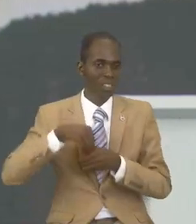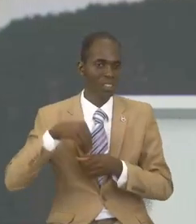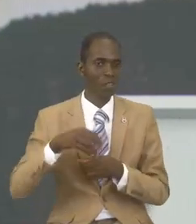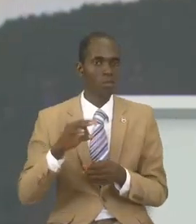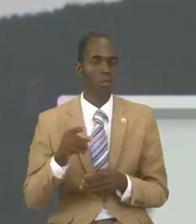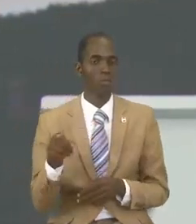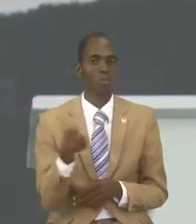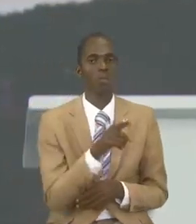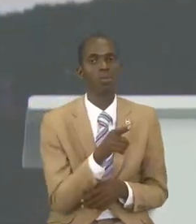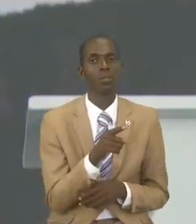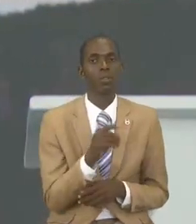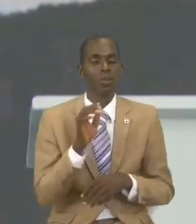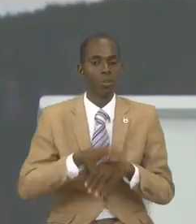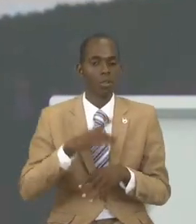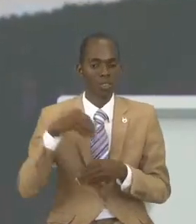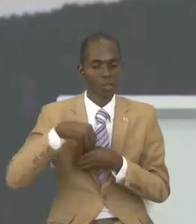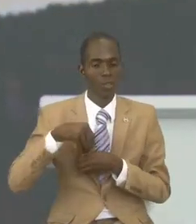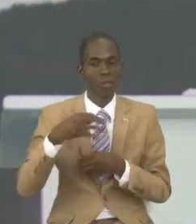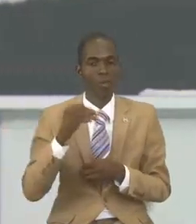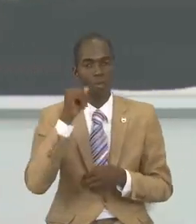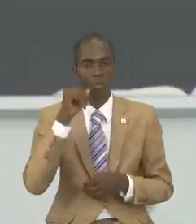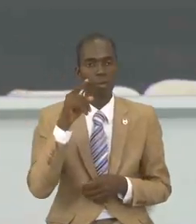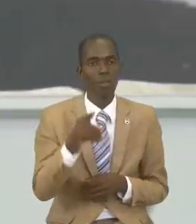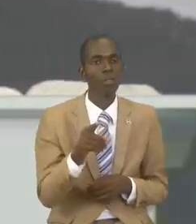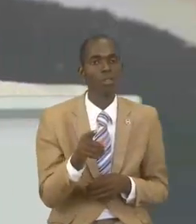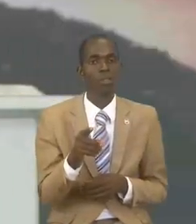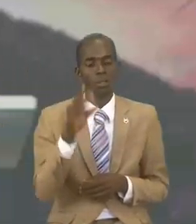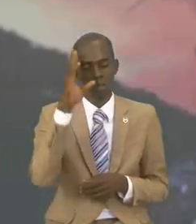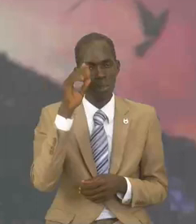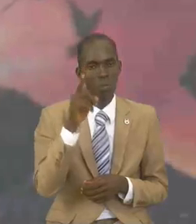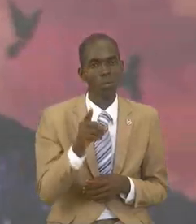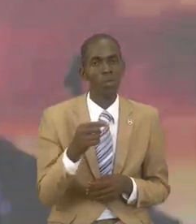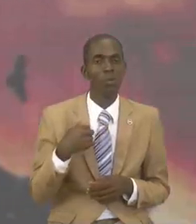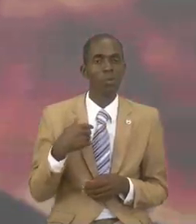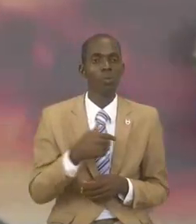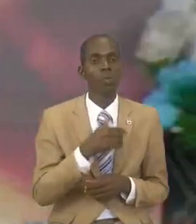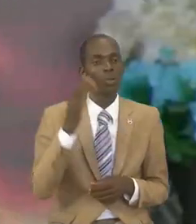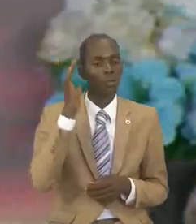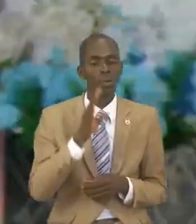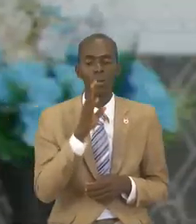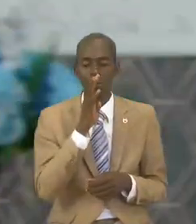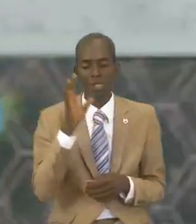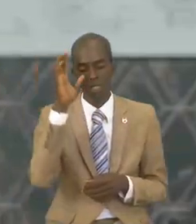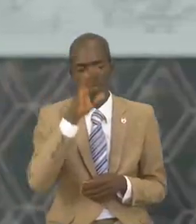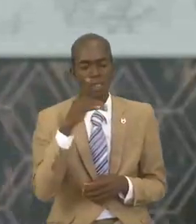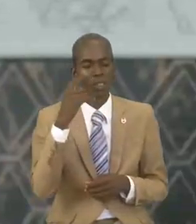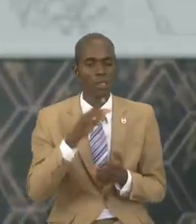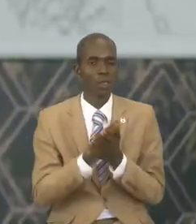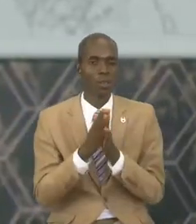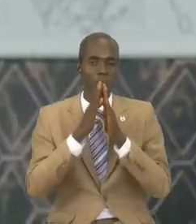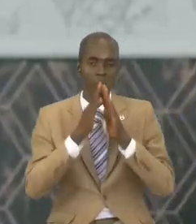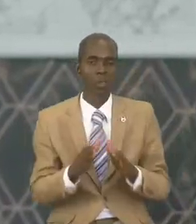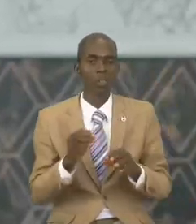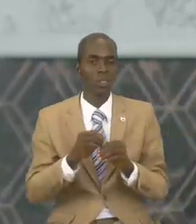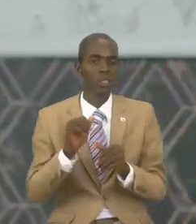au-dedans d'elle, la personne va rechercher la paix